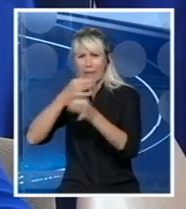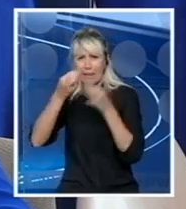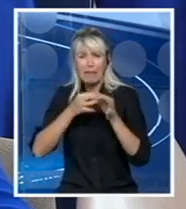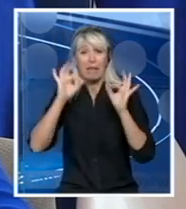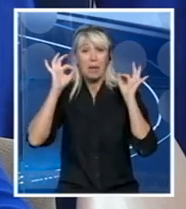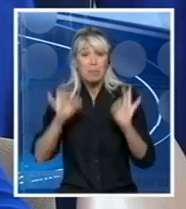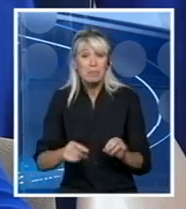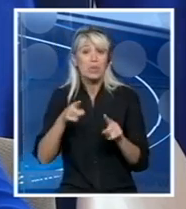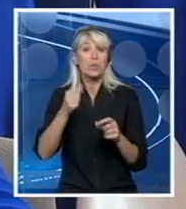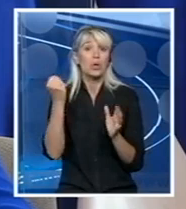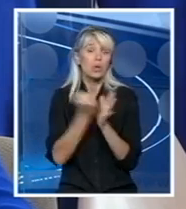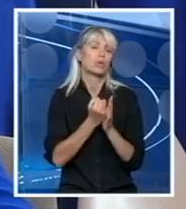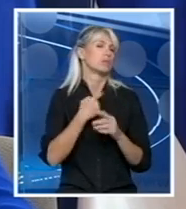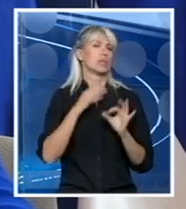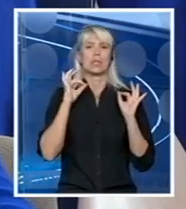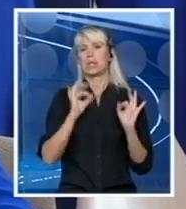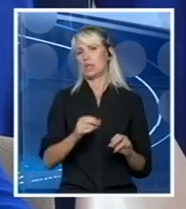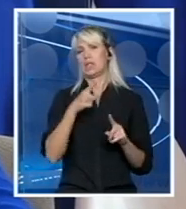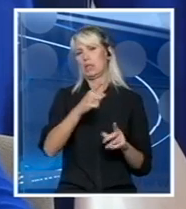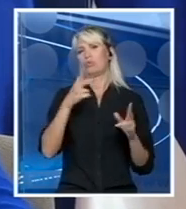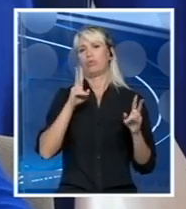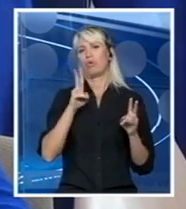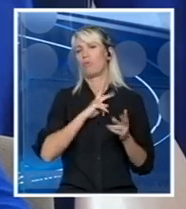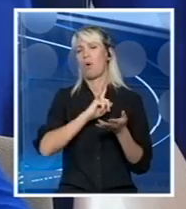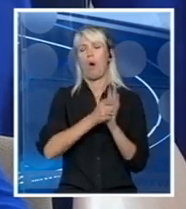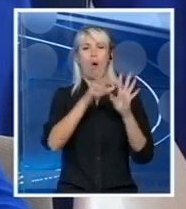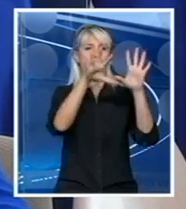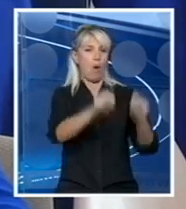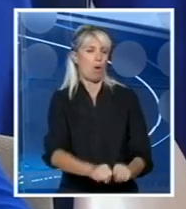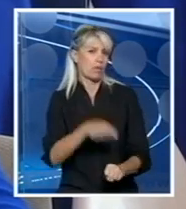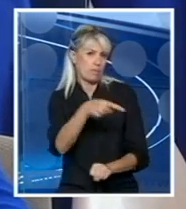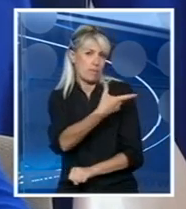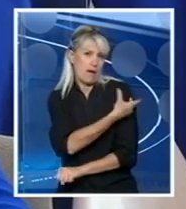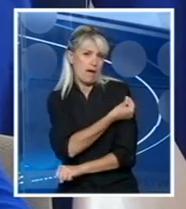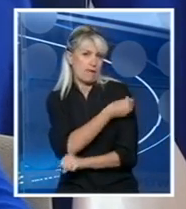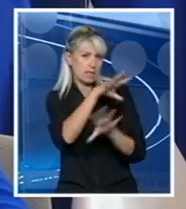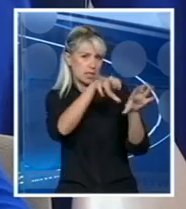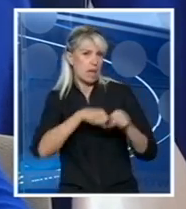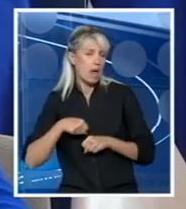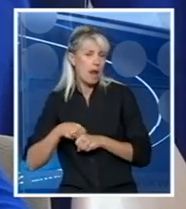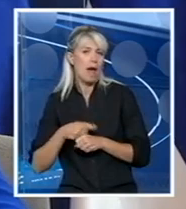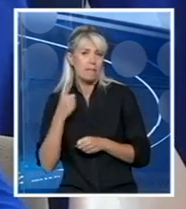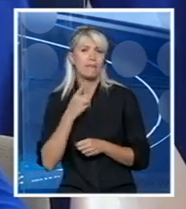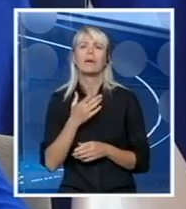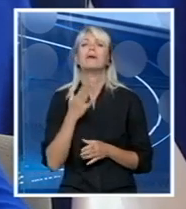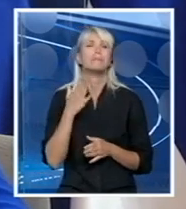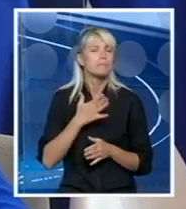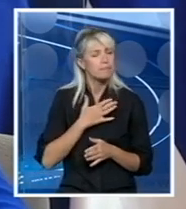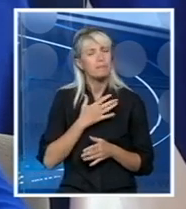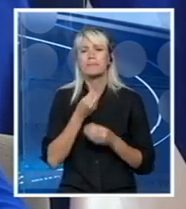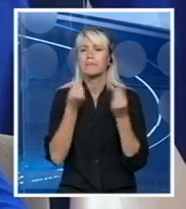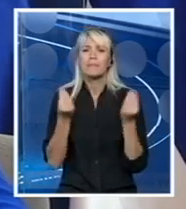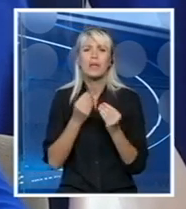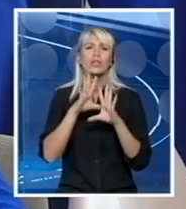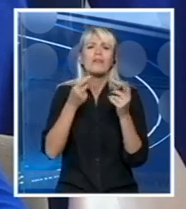ćemo biti jedna od prvih zemalja kojima će ova vakcina biti dostupna. U svakom slučaju sve detaljnije informacije ćemo